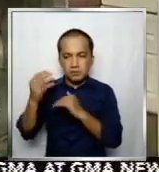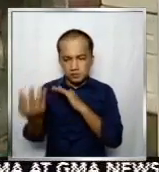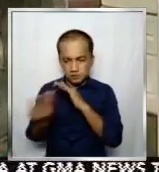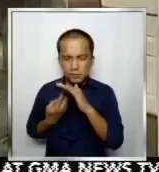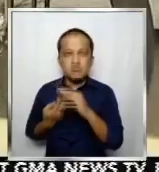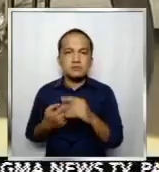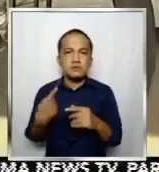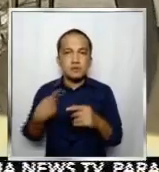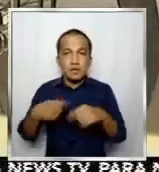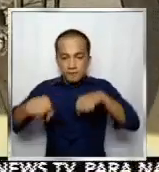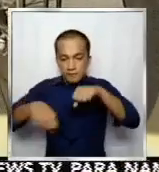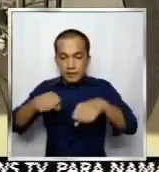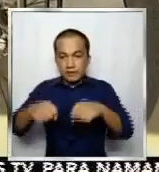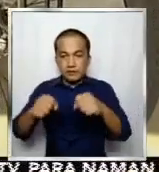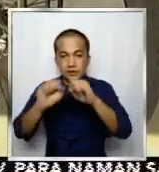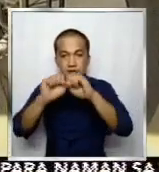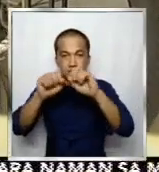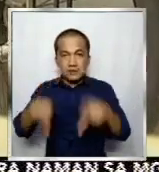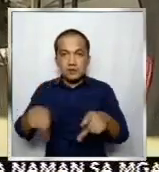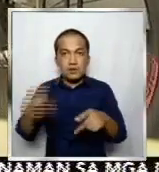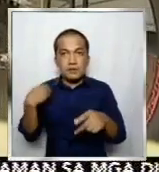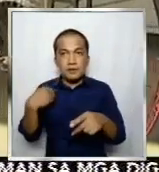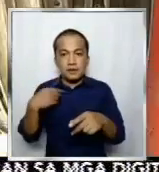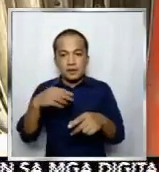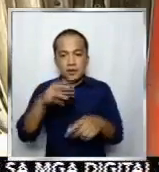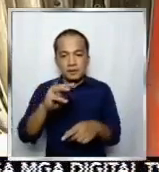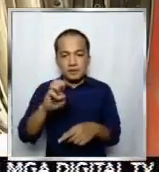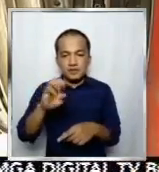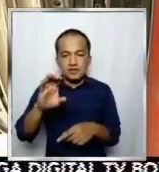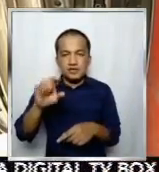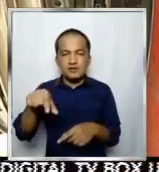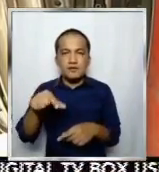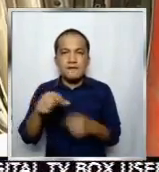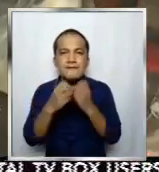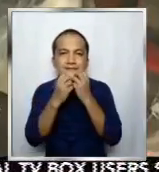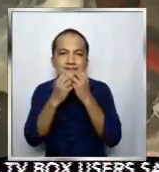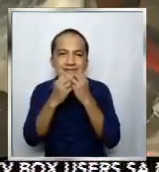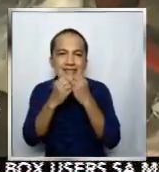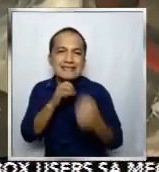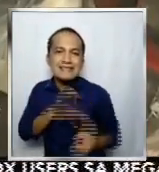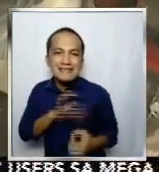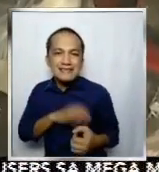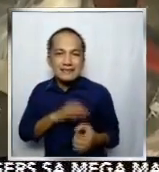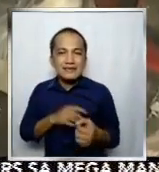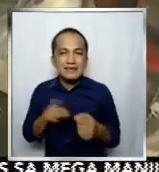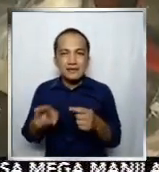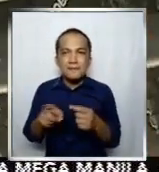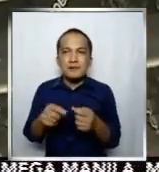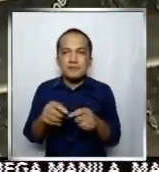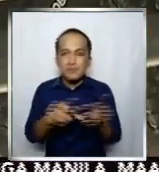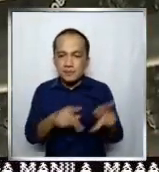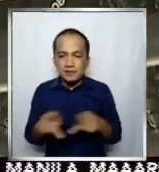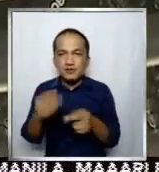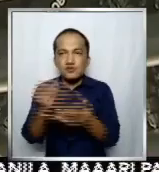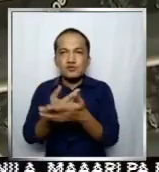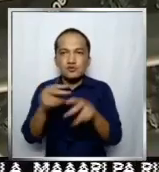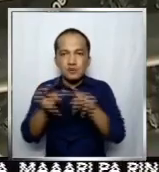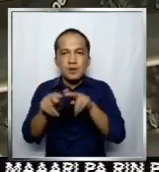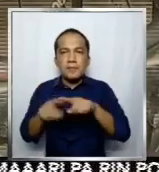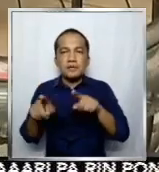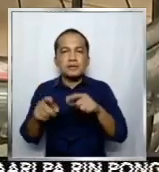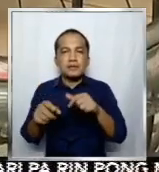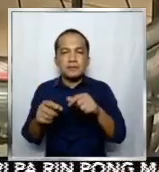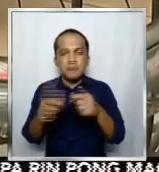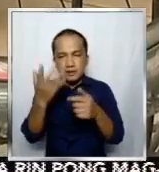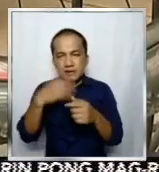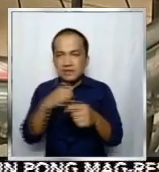ito, wala pa mang MECQ, tiba-tiba na sakita. Paghahanda sa ikangay new normal. Pero ang maganda, hindi naman daw sila nagtaas ang